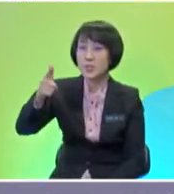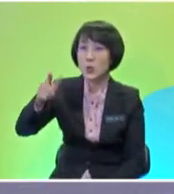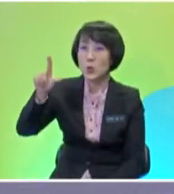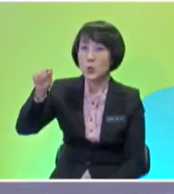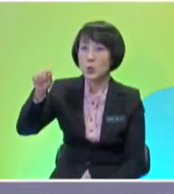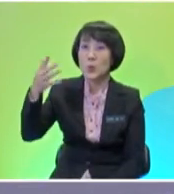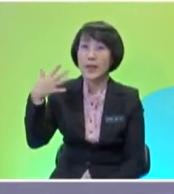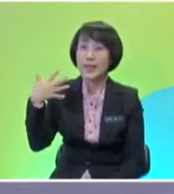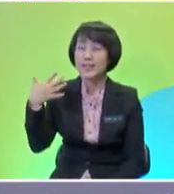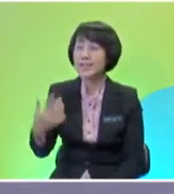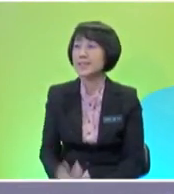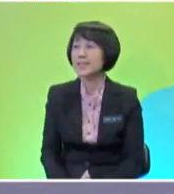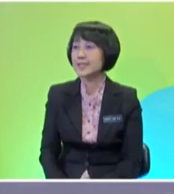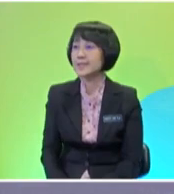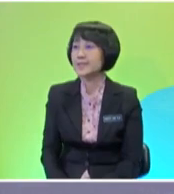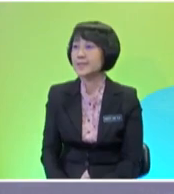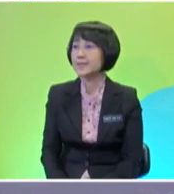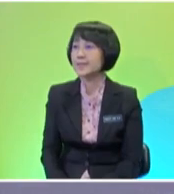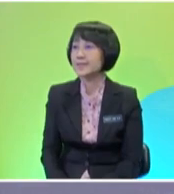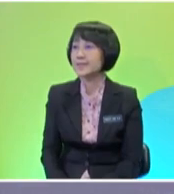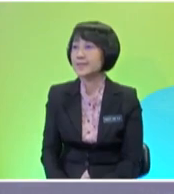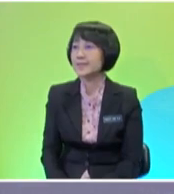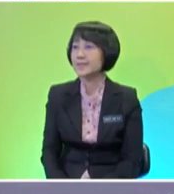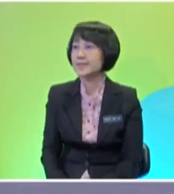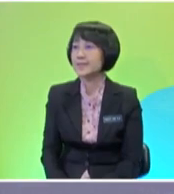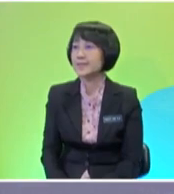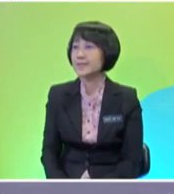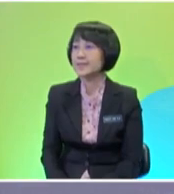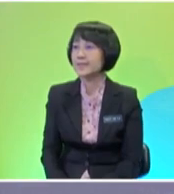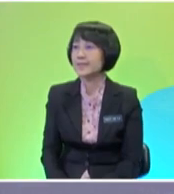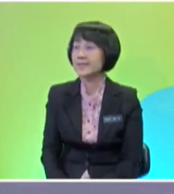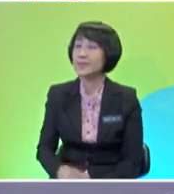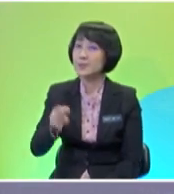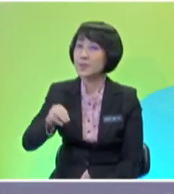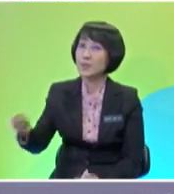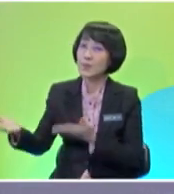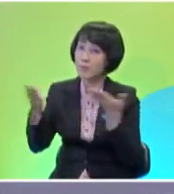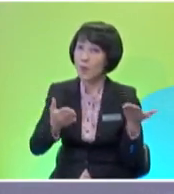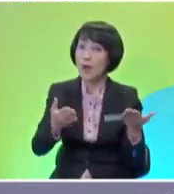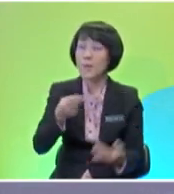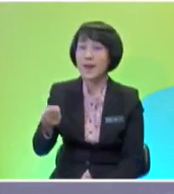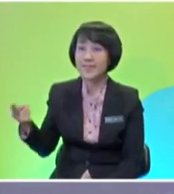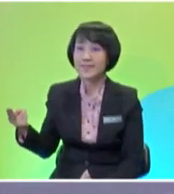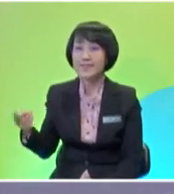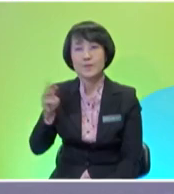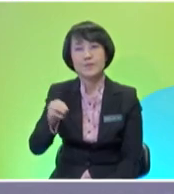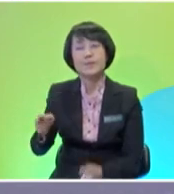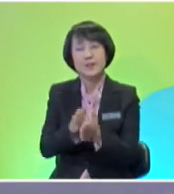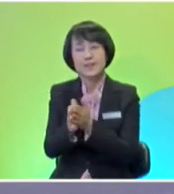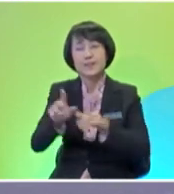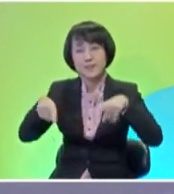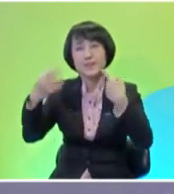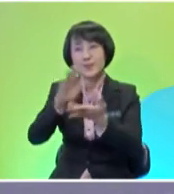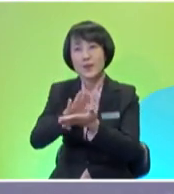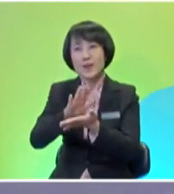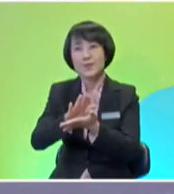Tak payah fikirlah kan? Ya, betul. Hanya bawa bahan lah. Jangan tak bawa bahan, susah juga. Sebab tu kena rajin pergi sekolah. Boleh guna semua ni.